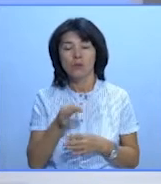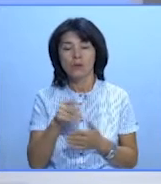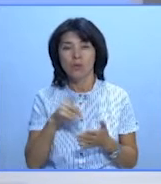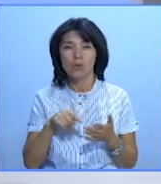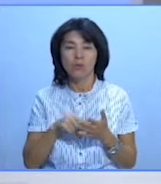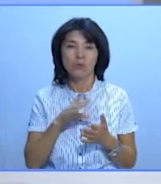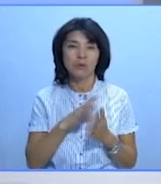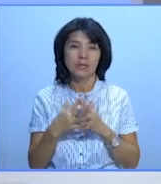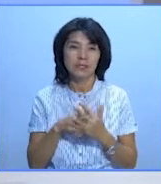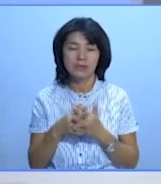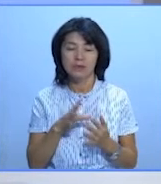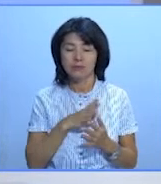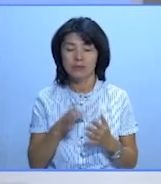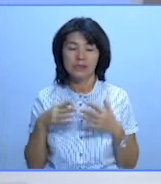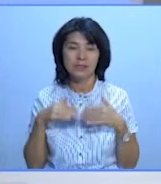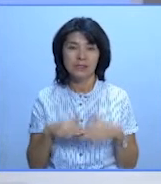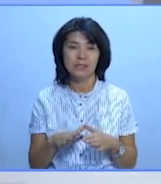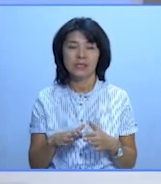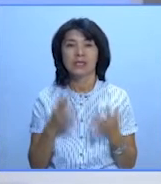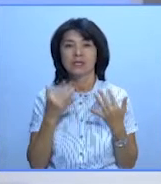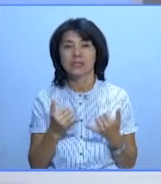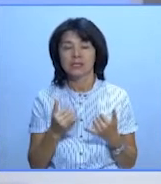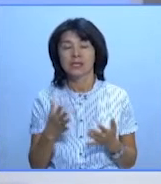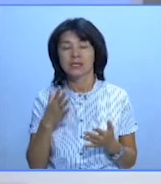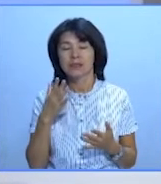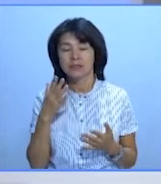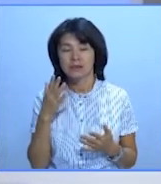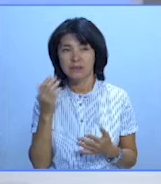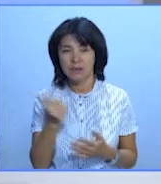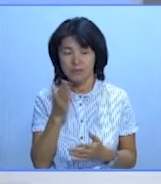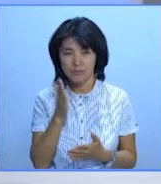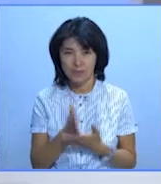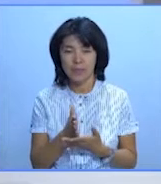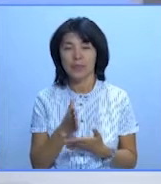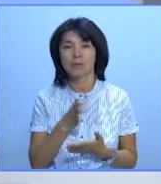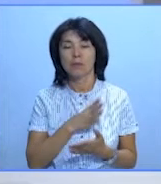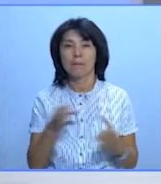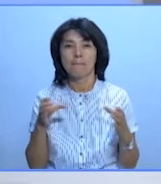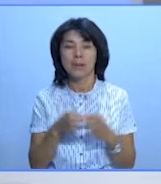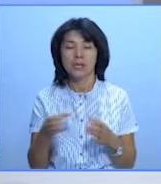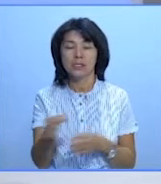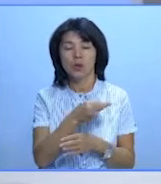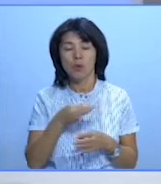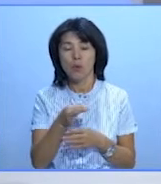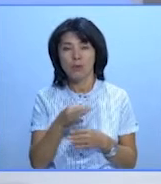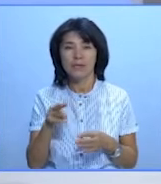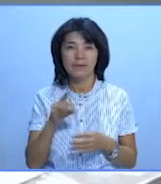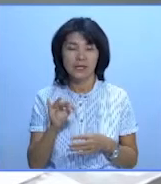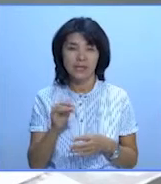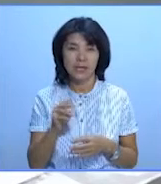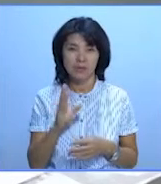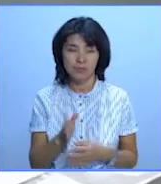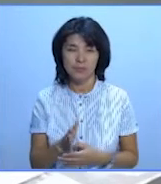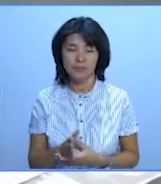аудандарында белсенді жүргізілуде. Аймақтағы алғашқы күннің қорытындысы партияның облыстық филиалында шығарылды.